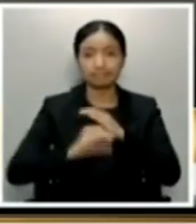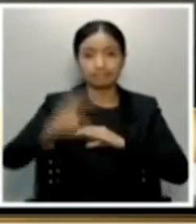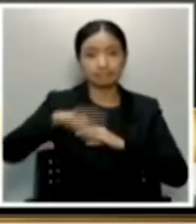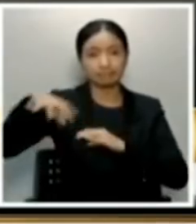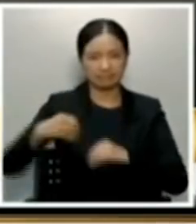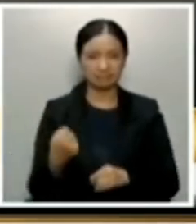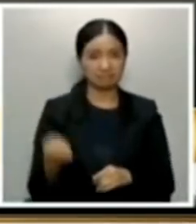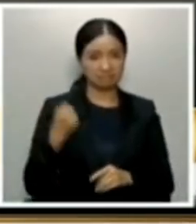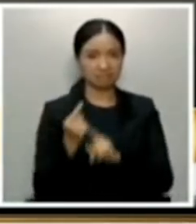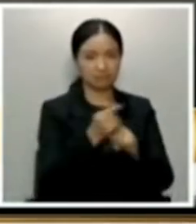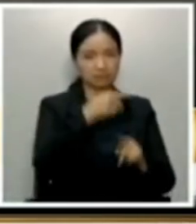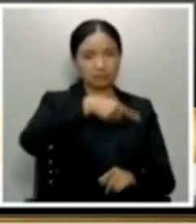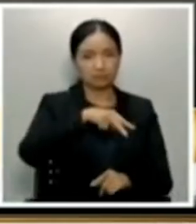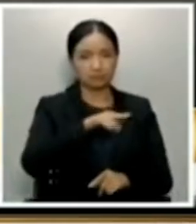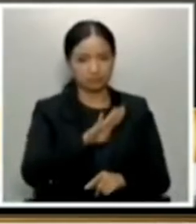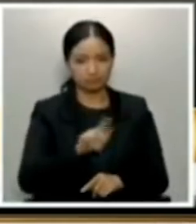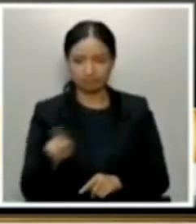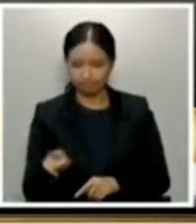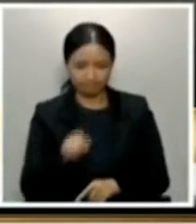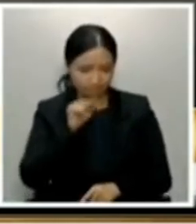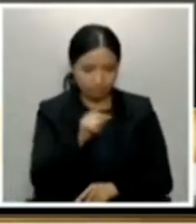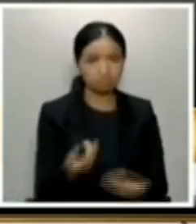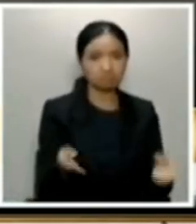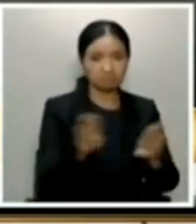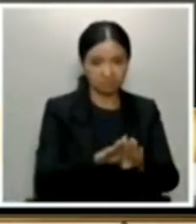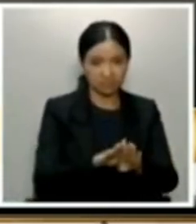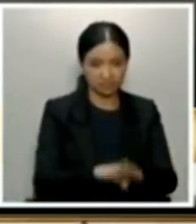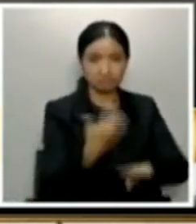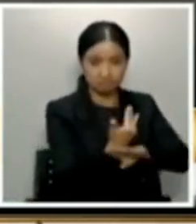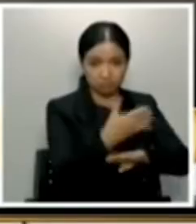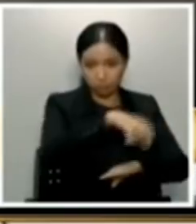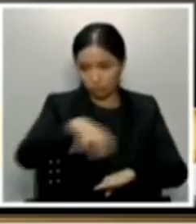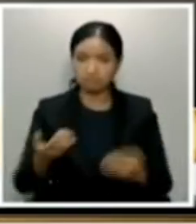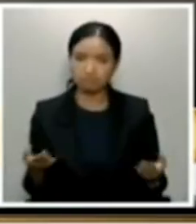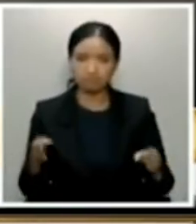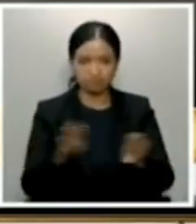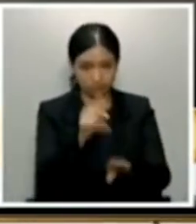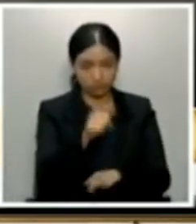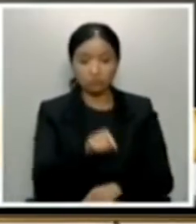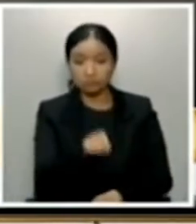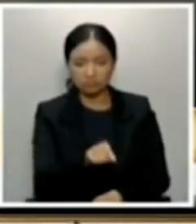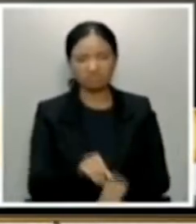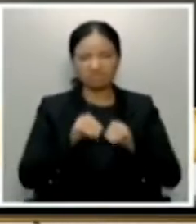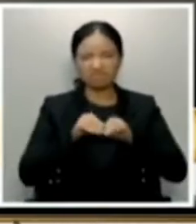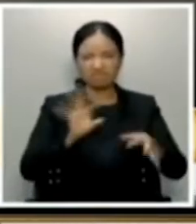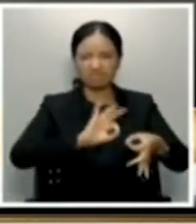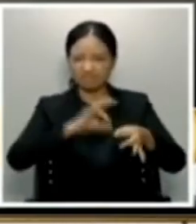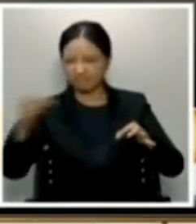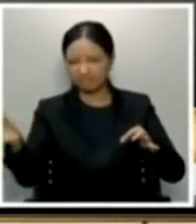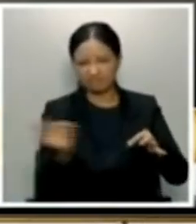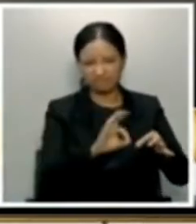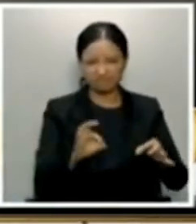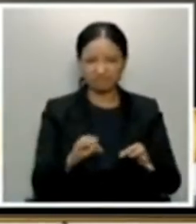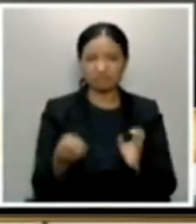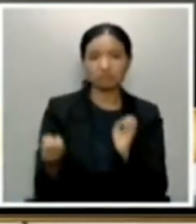อำนาจตามพ.ร.บ.ปิดสื่อได้อยู่แล้วแต่ในกรณีร้ายแรงเท่านั้นนั่นก็คือสื่อนั้นนำเสนอเนื้อหาที่ก่อให้เกิดการล้ม